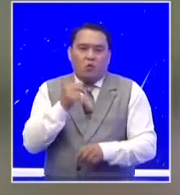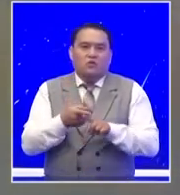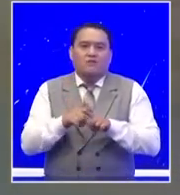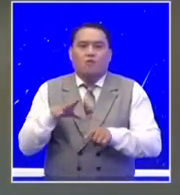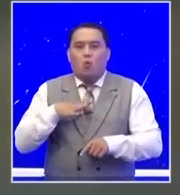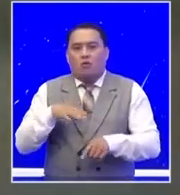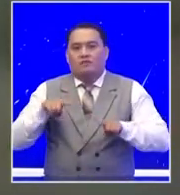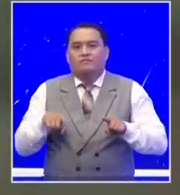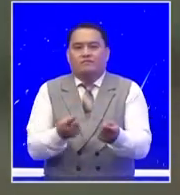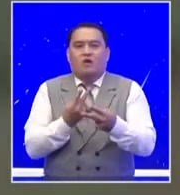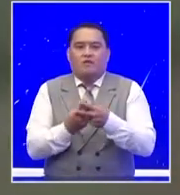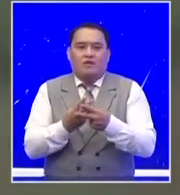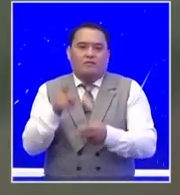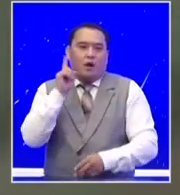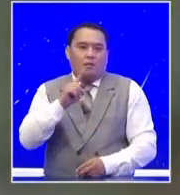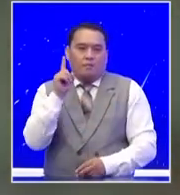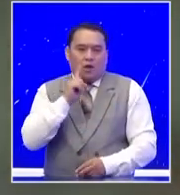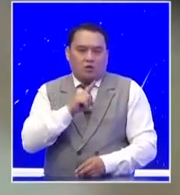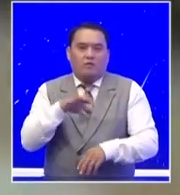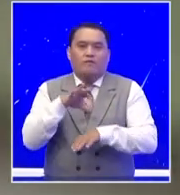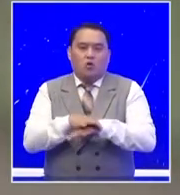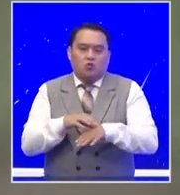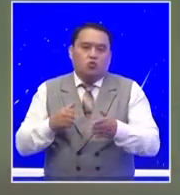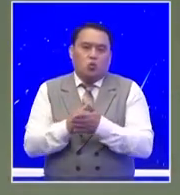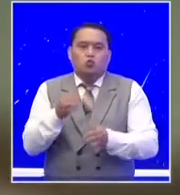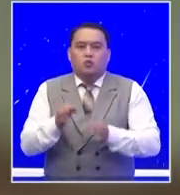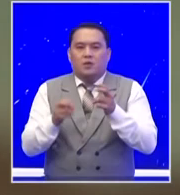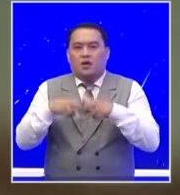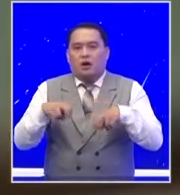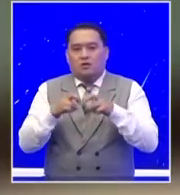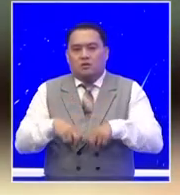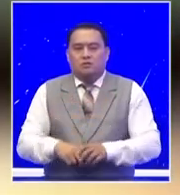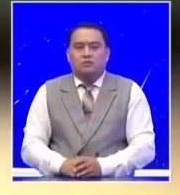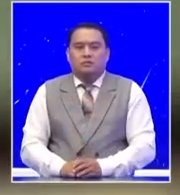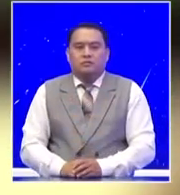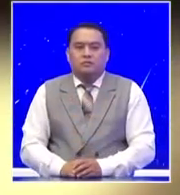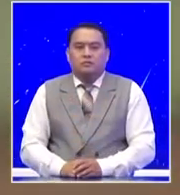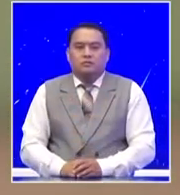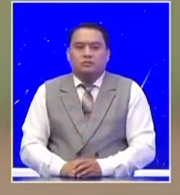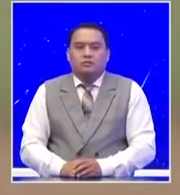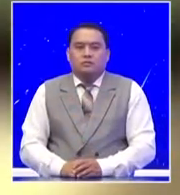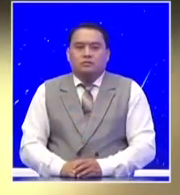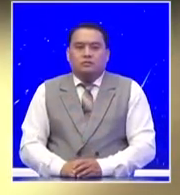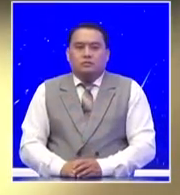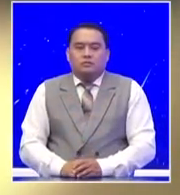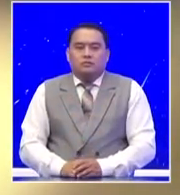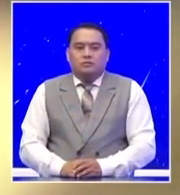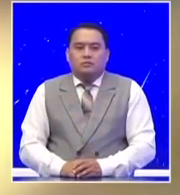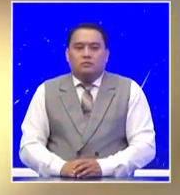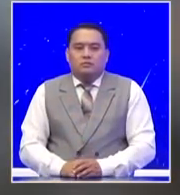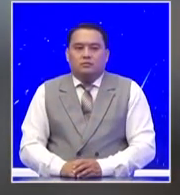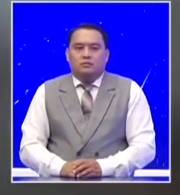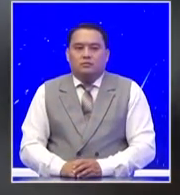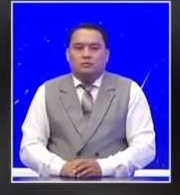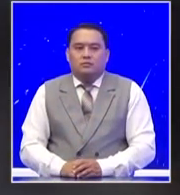Задержанные водворены в ИВС Кордайского района. По факту ведется досудебное расследование по статье 296, части 4 Уголовного